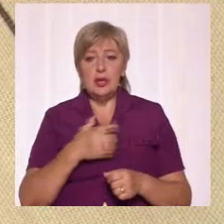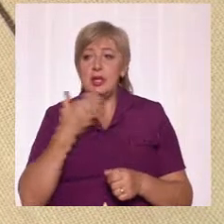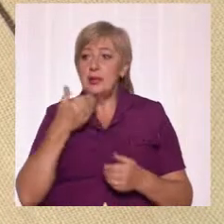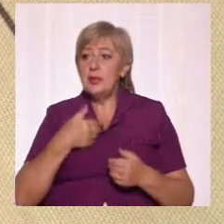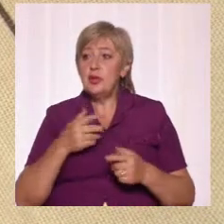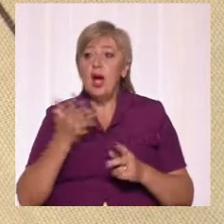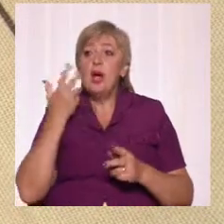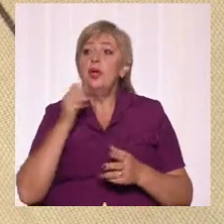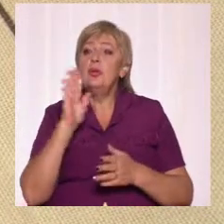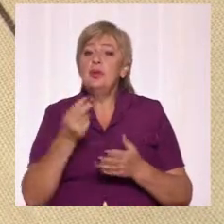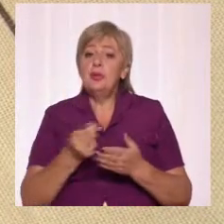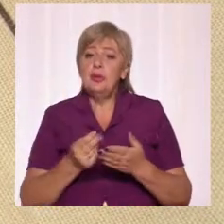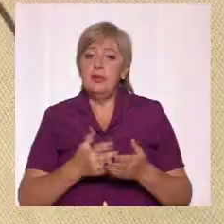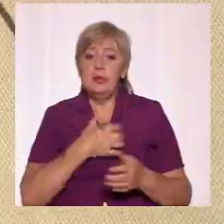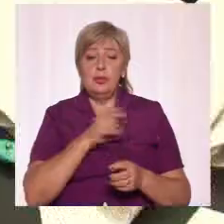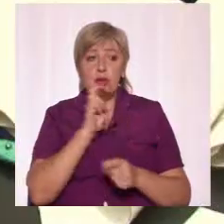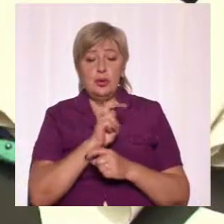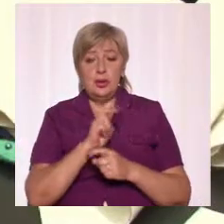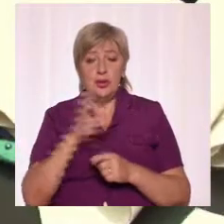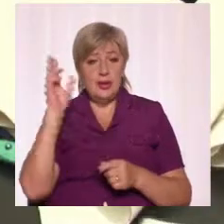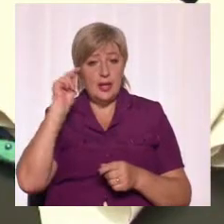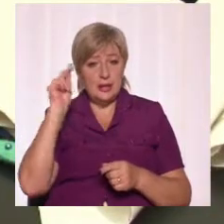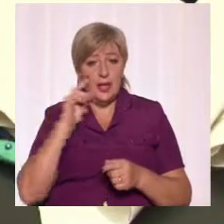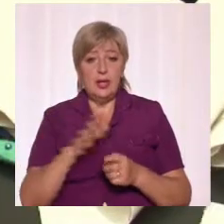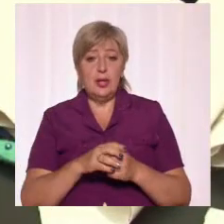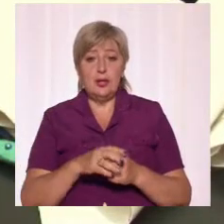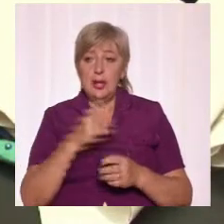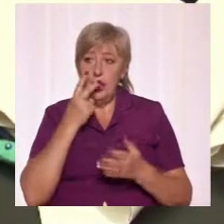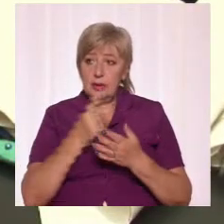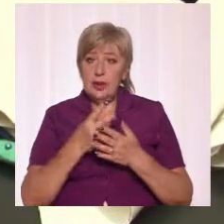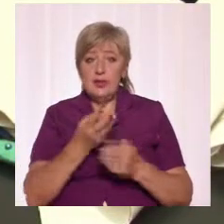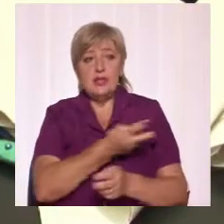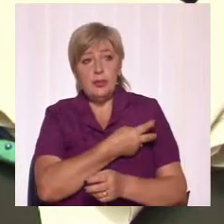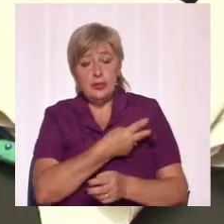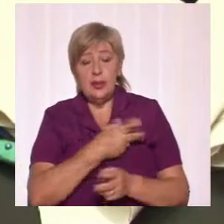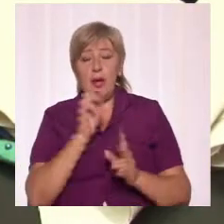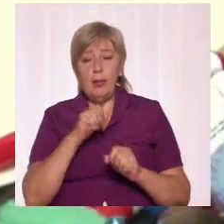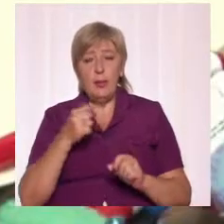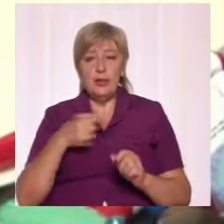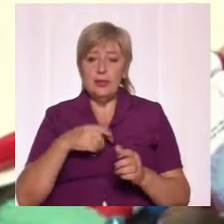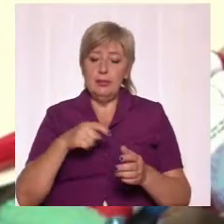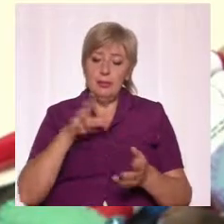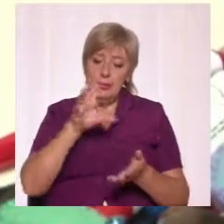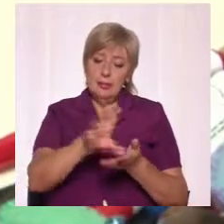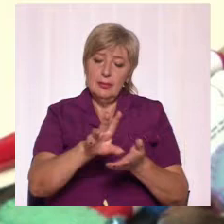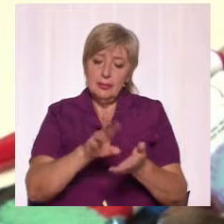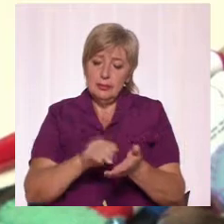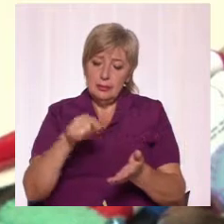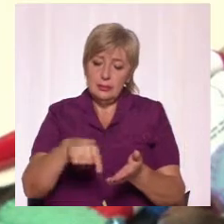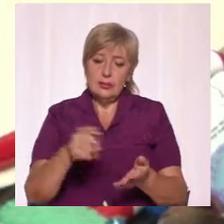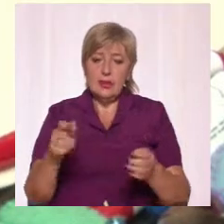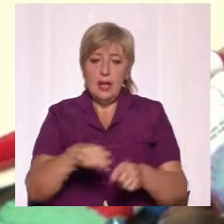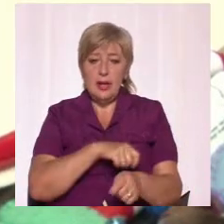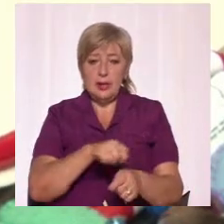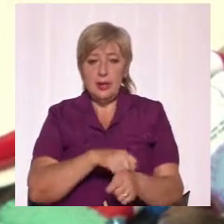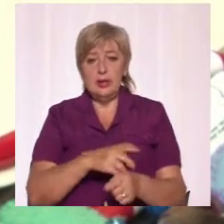малювати. Хоче ходити на заняття. У нього є багато ідей. Він дивиться мультфільми і потім втілює свою фантазію на тканину. Я бачу, як було спочатку і